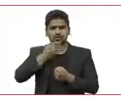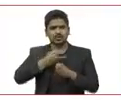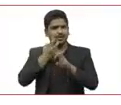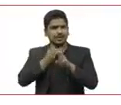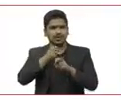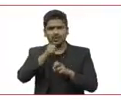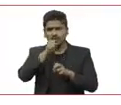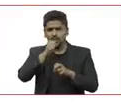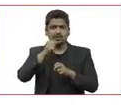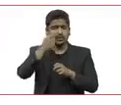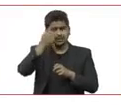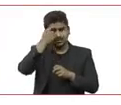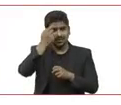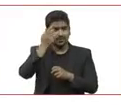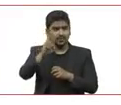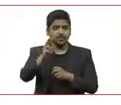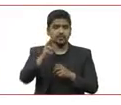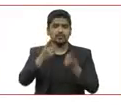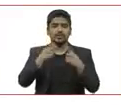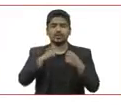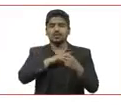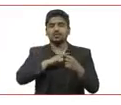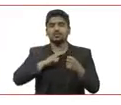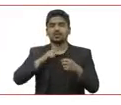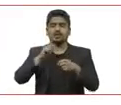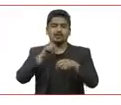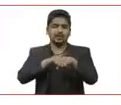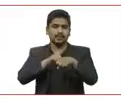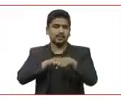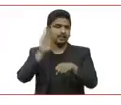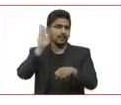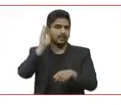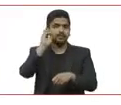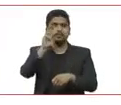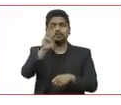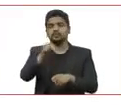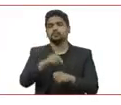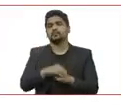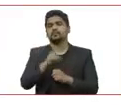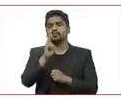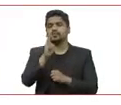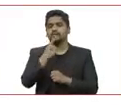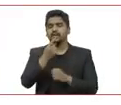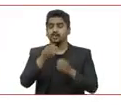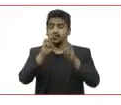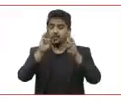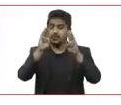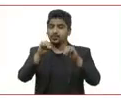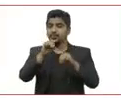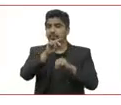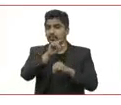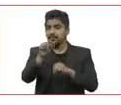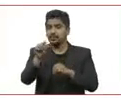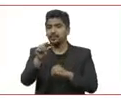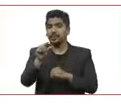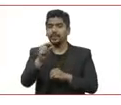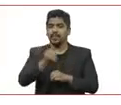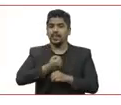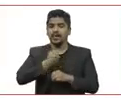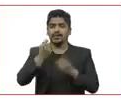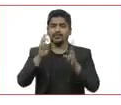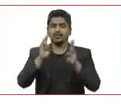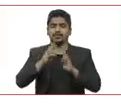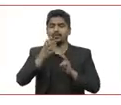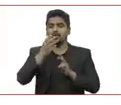खोकी लाग्ने समस्याहरू स्वास्थ्य कर्मीलाई समयमा बताइरहनु पर्दछ। र त्योभन्दा अझै महत्त्वपूर्ण कुरा, आफ्नो